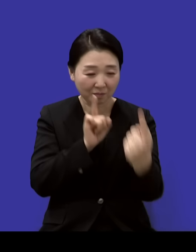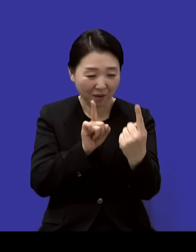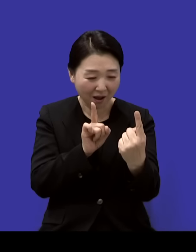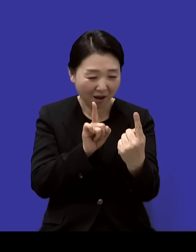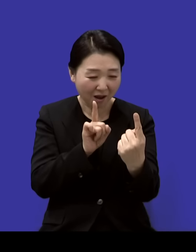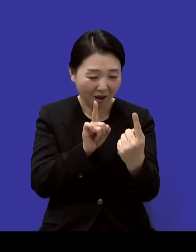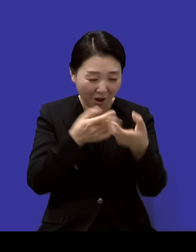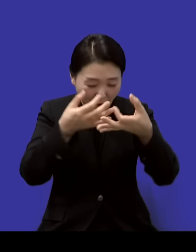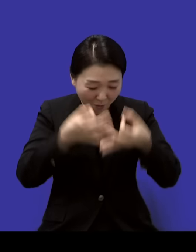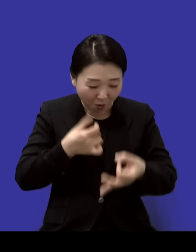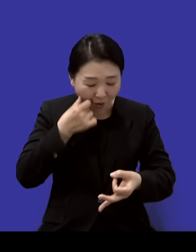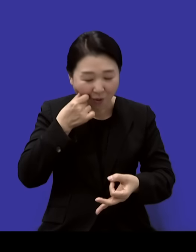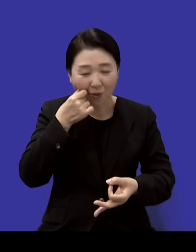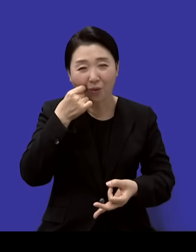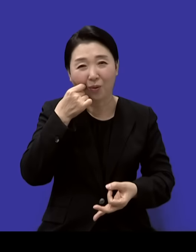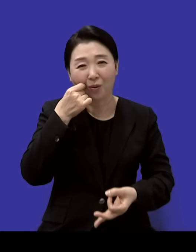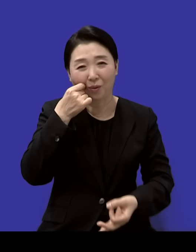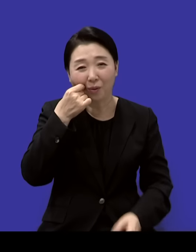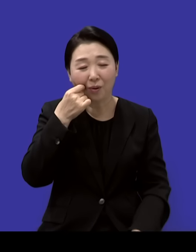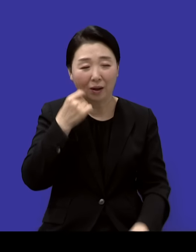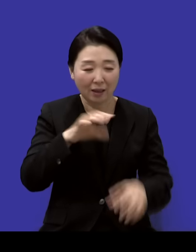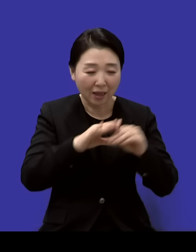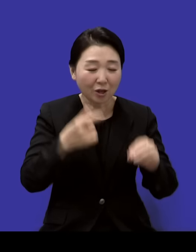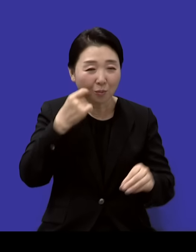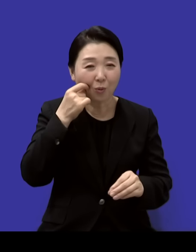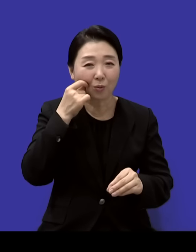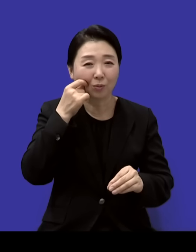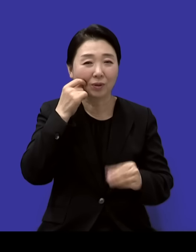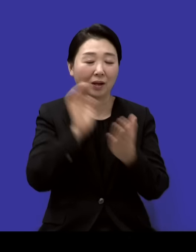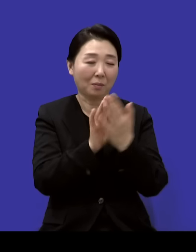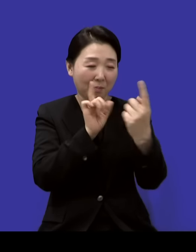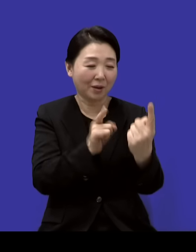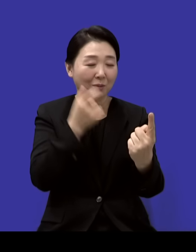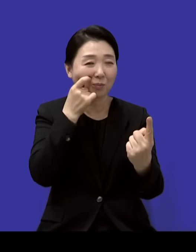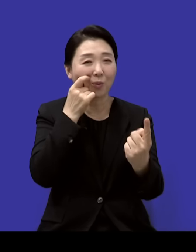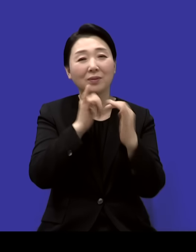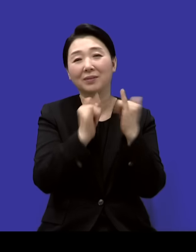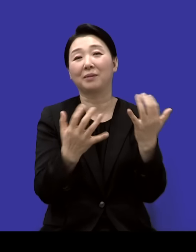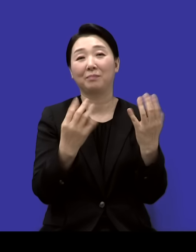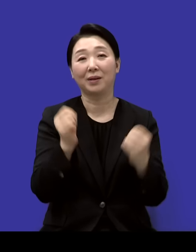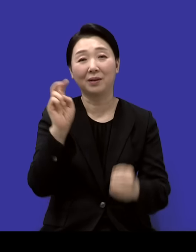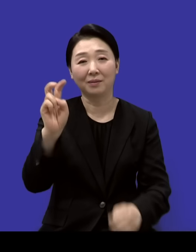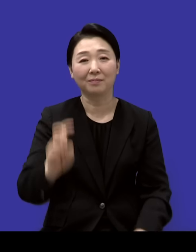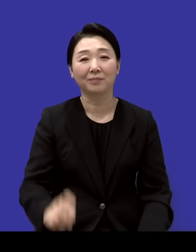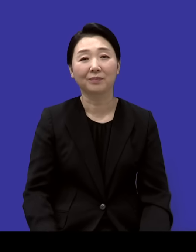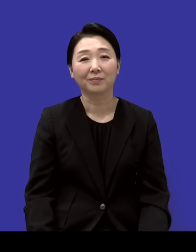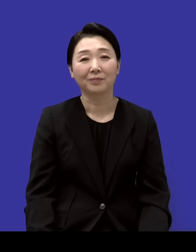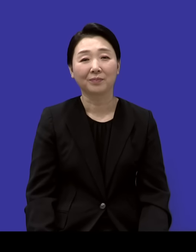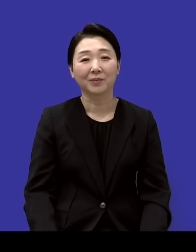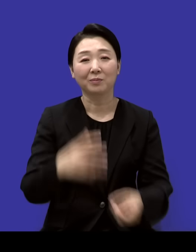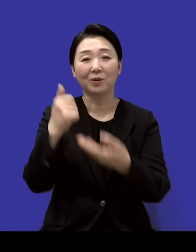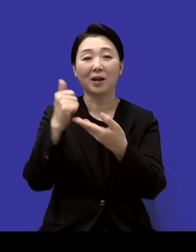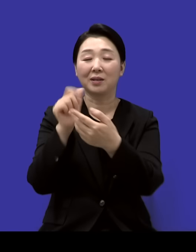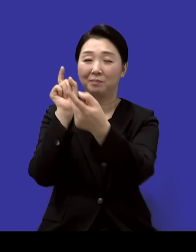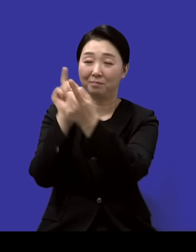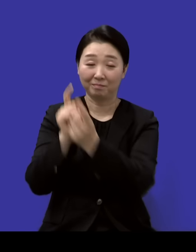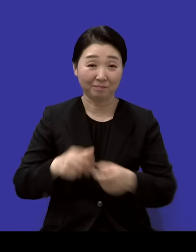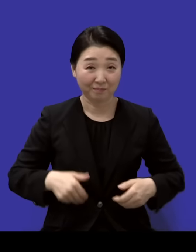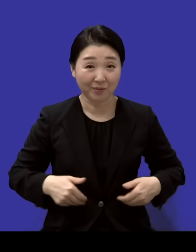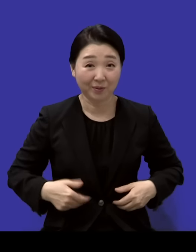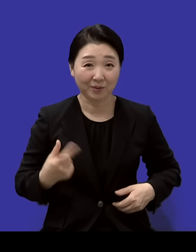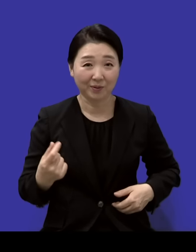어려워서 무서워서 해결되지 않을까 봐 마주하지 못하고 있는 많은 사람들이 있을 것 같은데 물론 하나님을 찾아가야